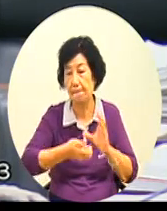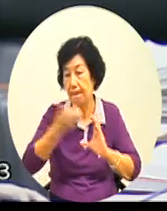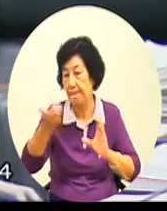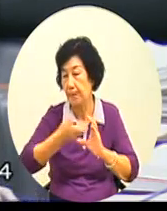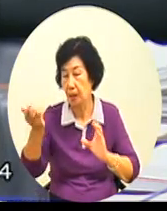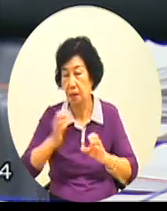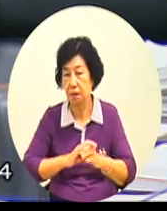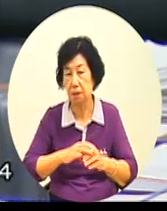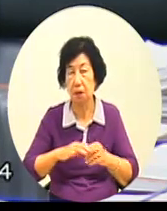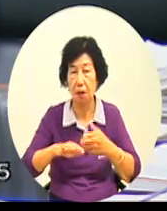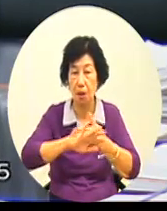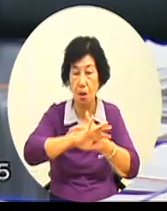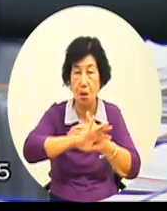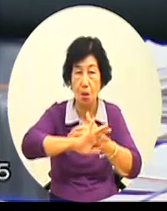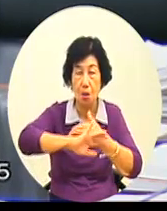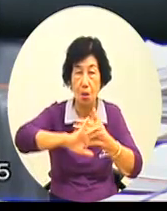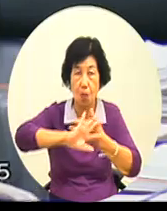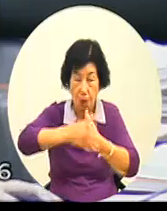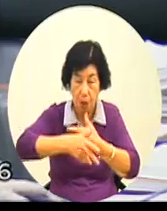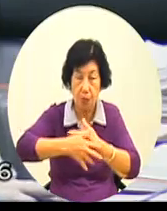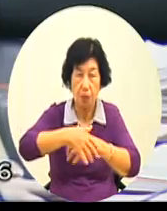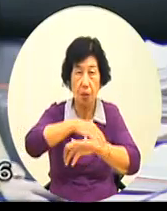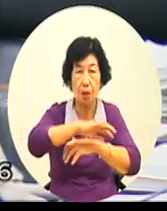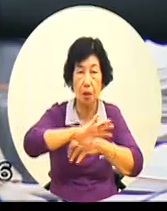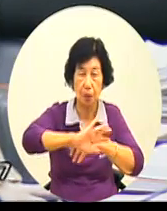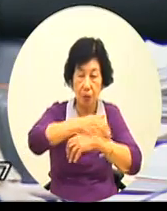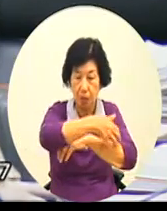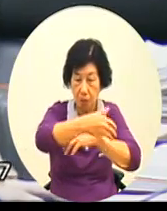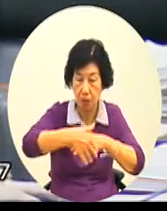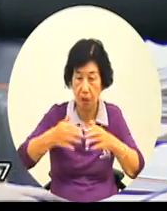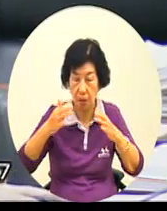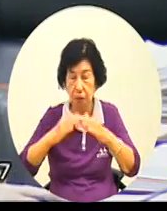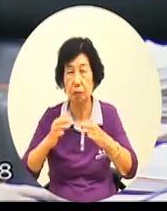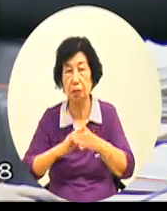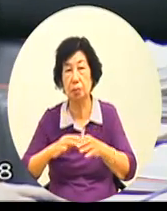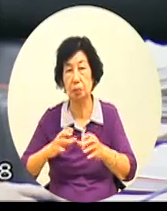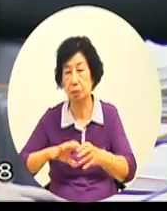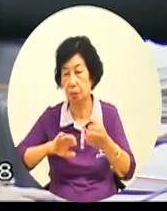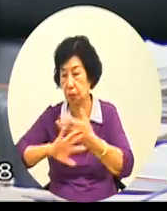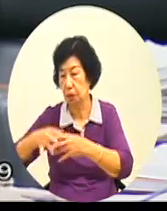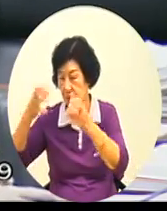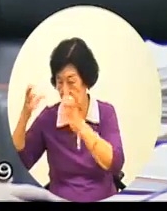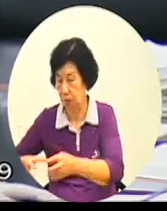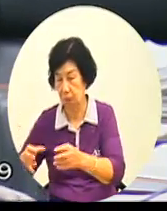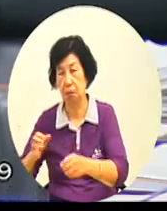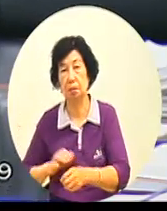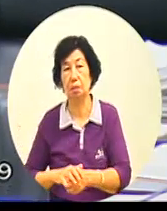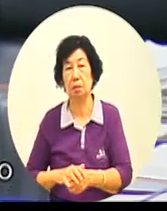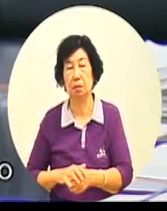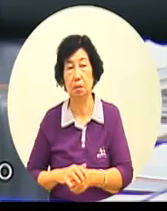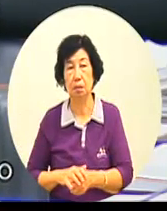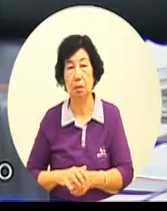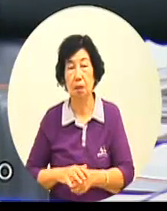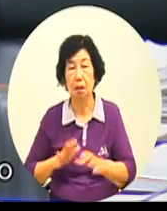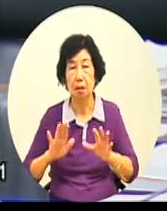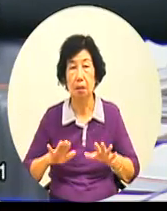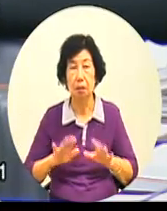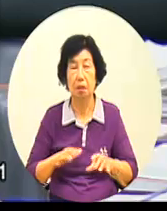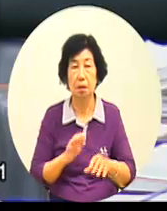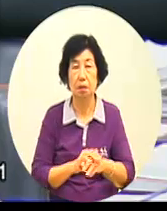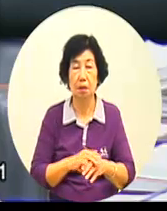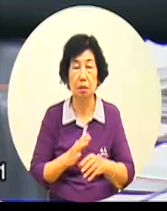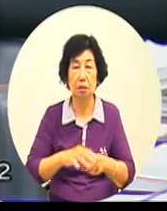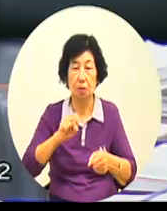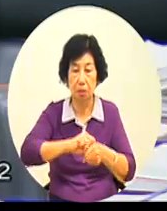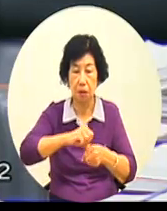如果说你连这样的一个很基本的，他是有给加班费的，可是你们完全不给他改善的机会，